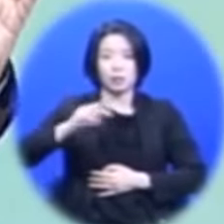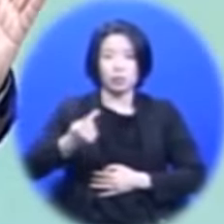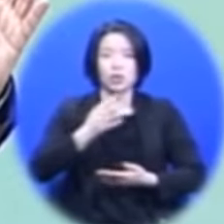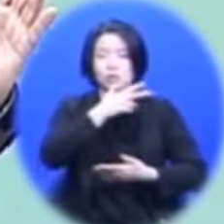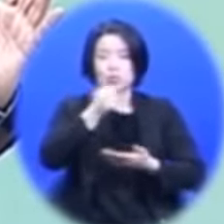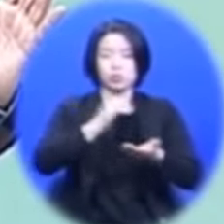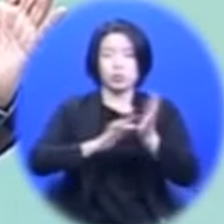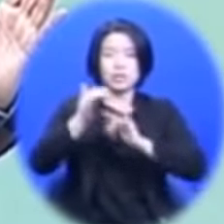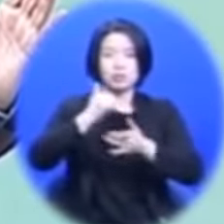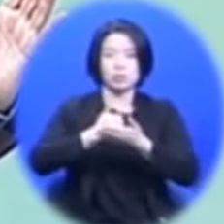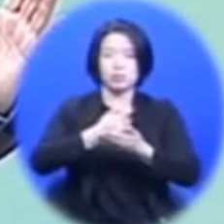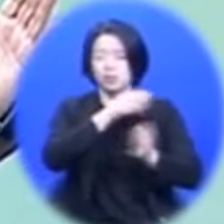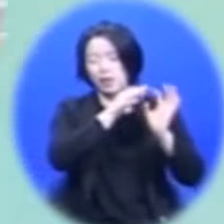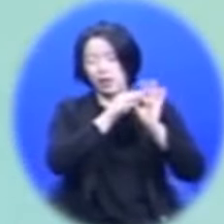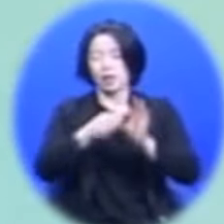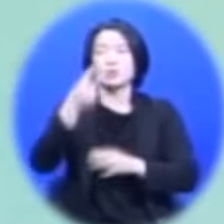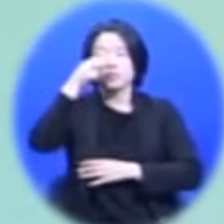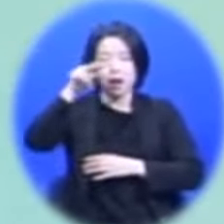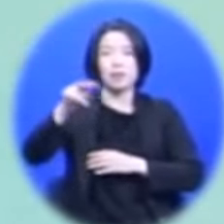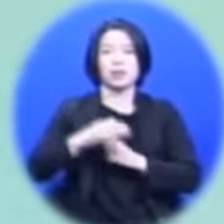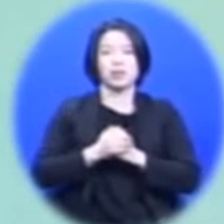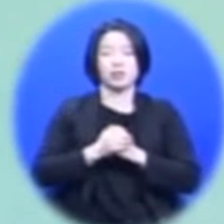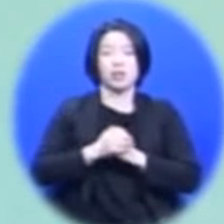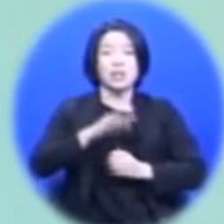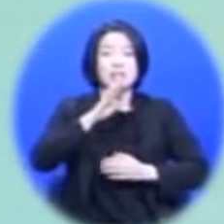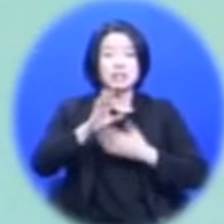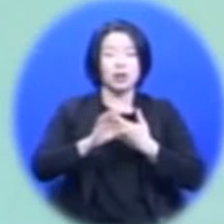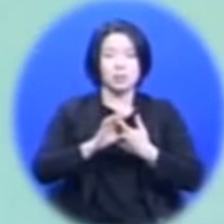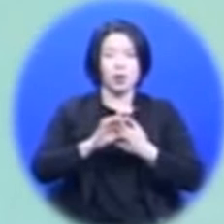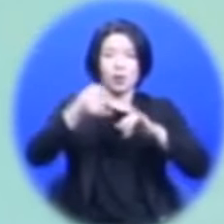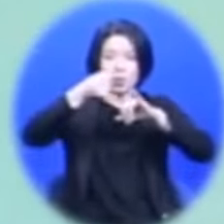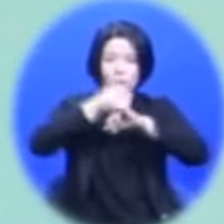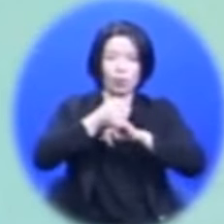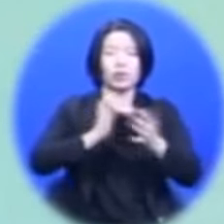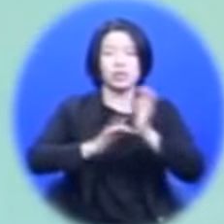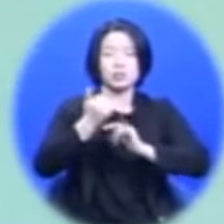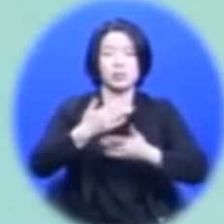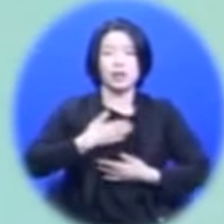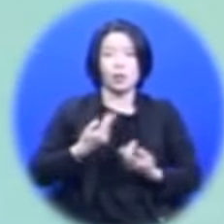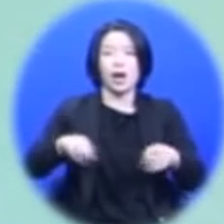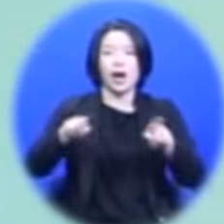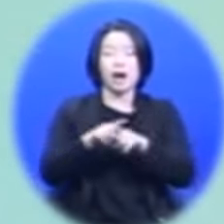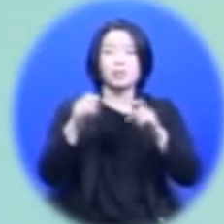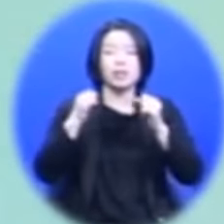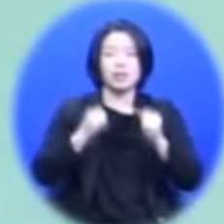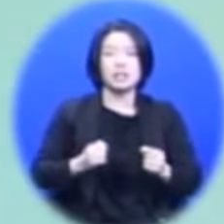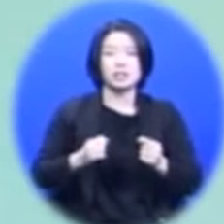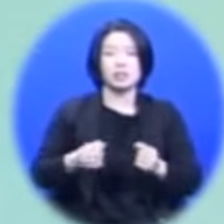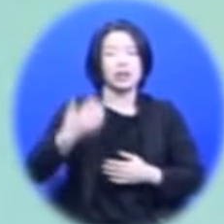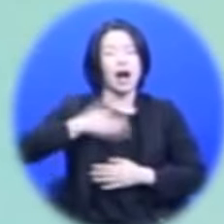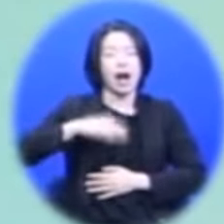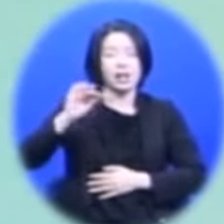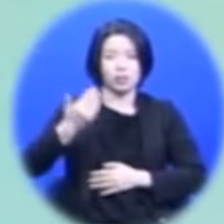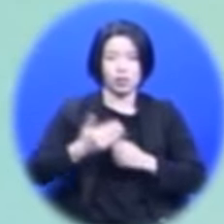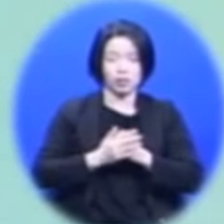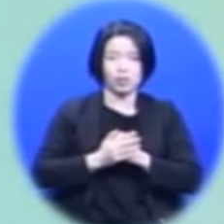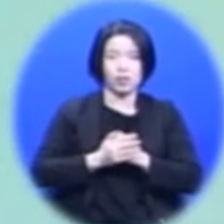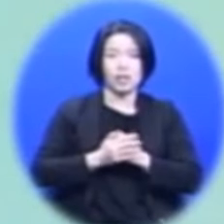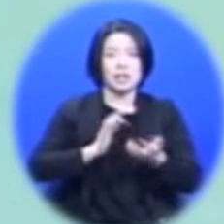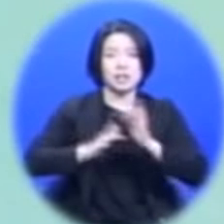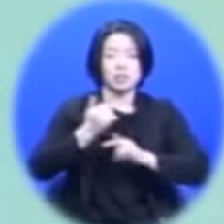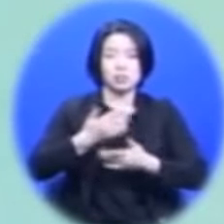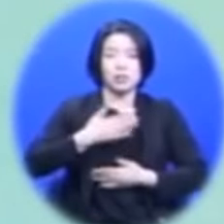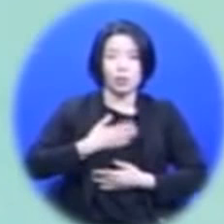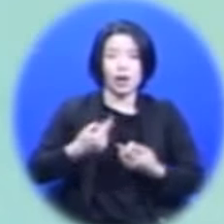계속 바라봐요. 그러면 반드시 예수님이 나와 함께 계신 것을 알게 됩니다. 예수님이 나와 같이